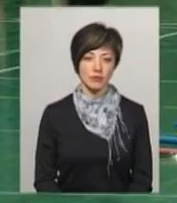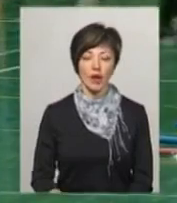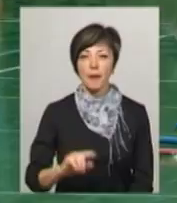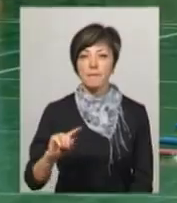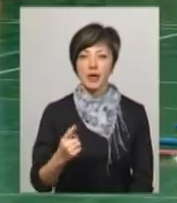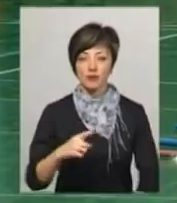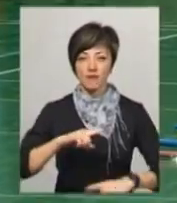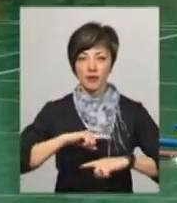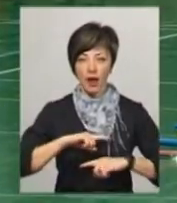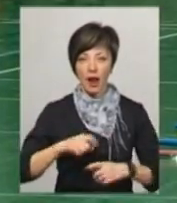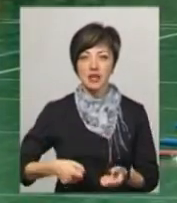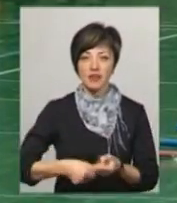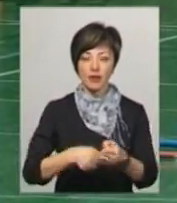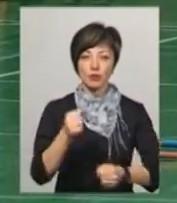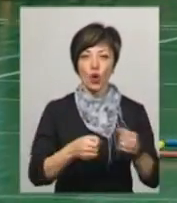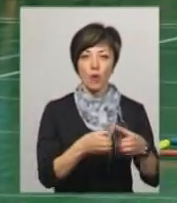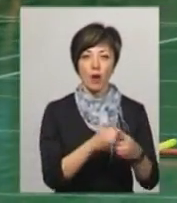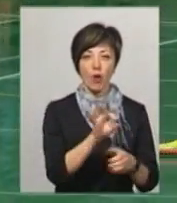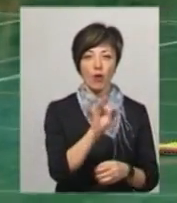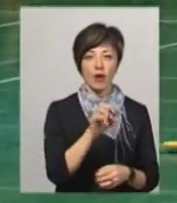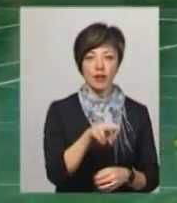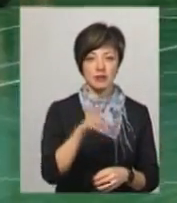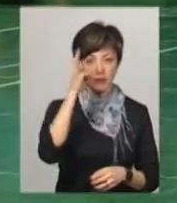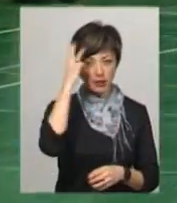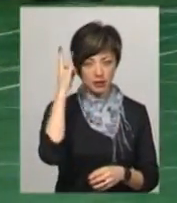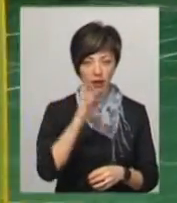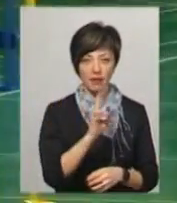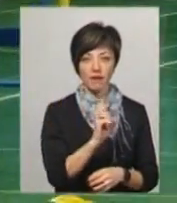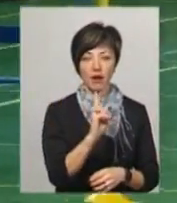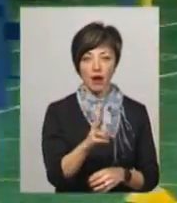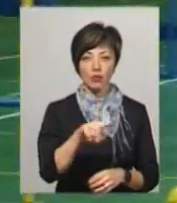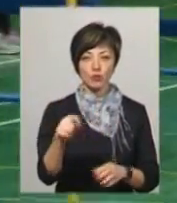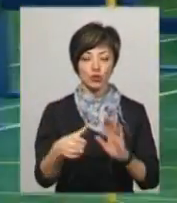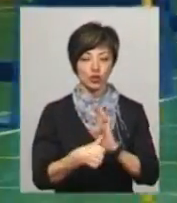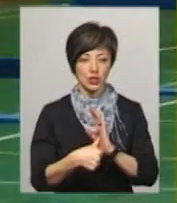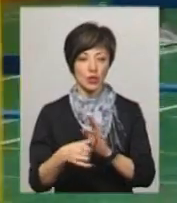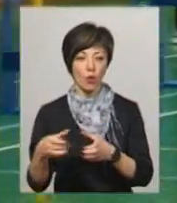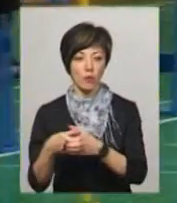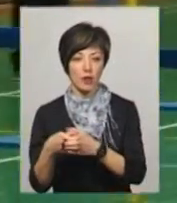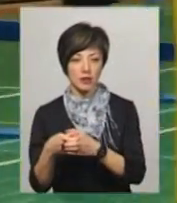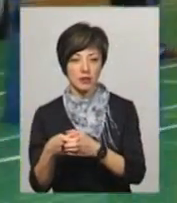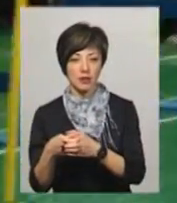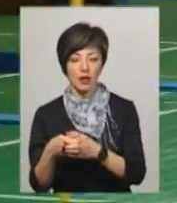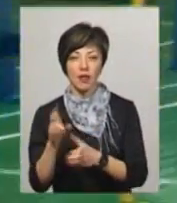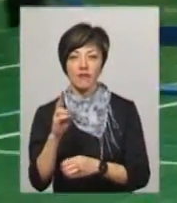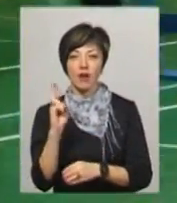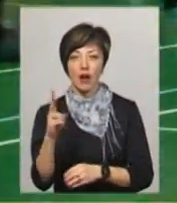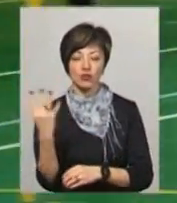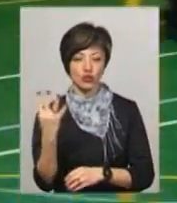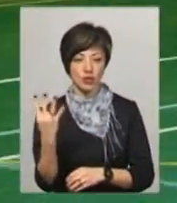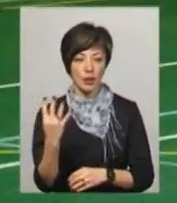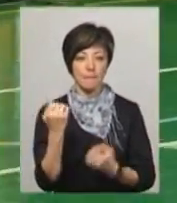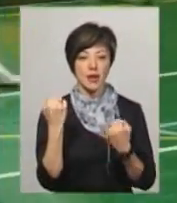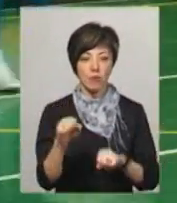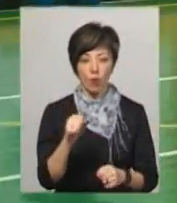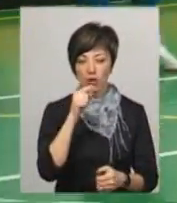Першими у фіналі естафету біжать команда «Орел» з Хмельницького навчально-виховного комплексу номер 6 та команда «Фіолетові» з НВК номер 4.